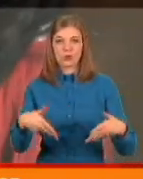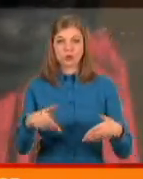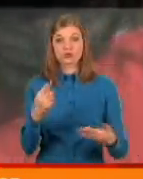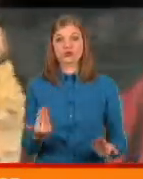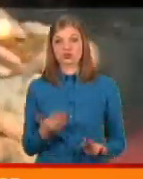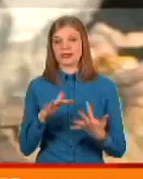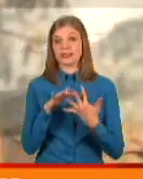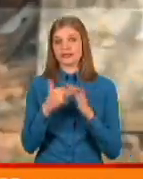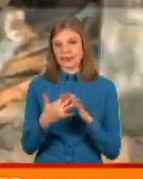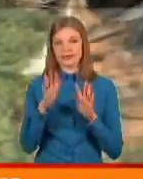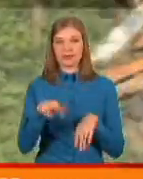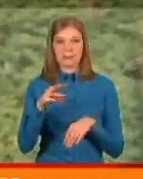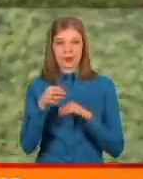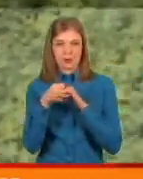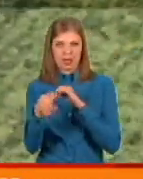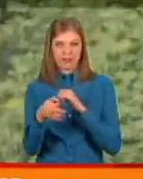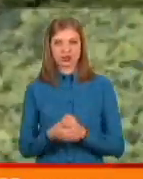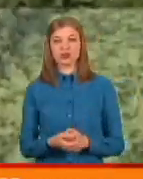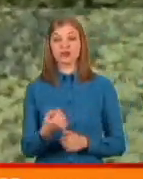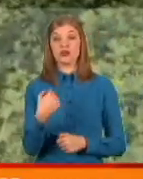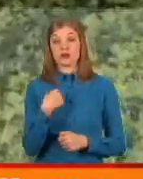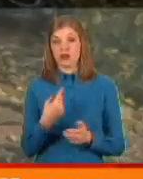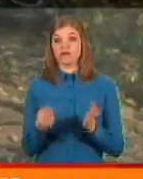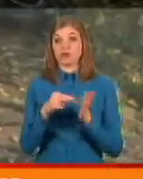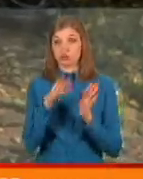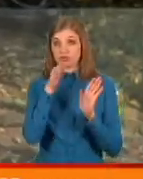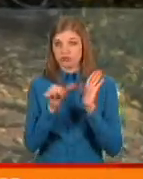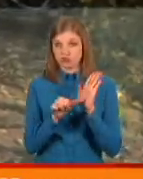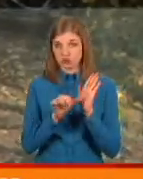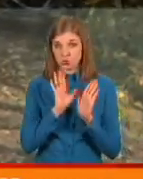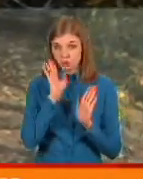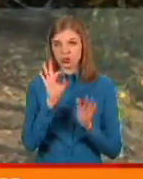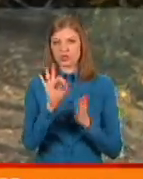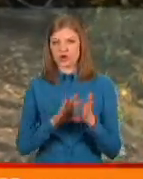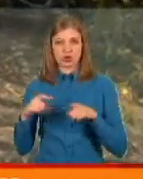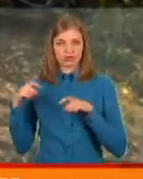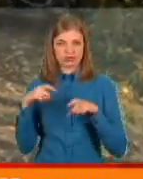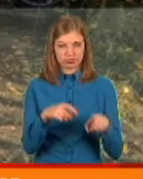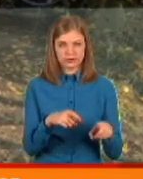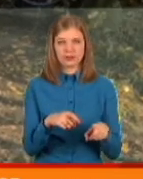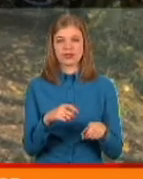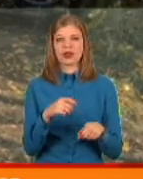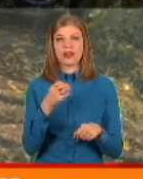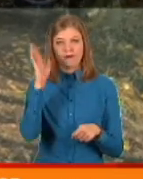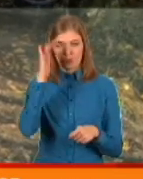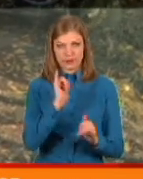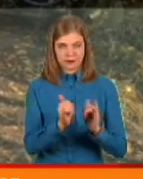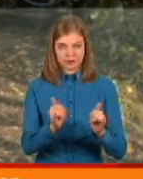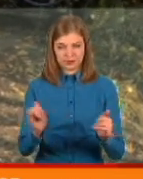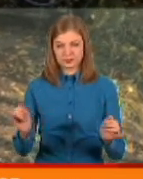живе жінка у селі на Миколаївщині. Я встаю в 6 часов, одразу лечу сюди, підливаю свіжі